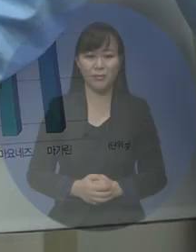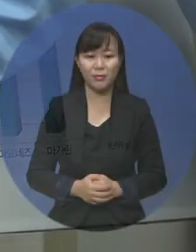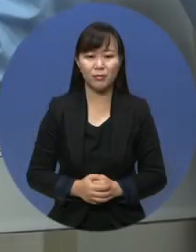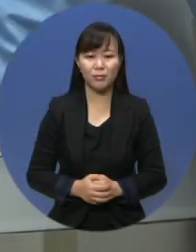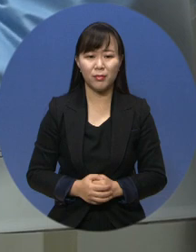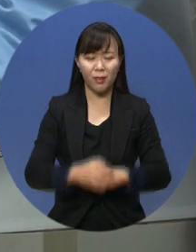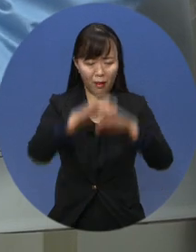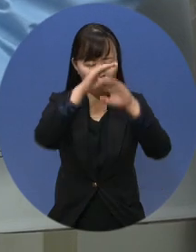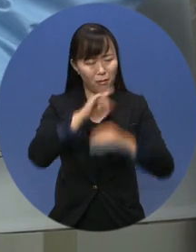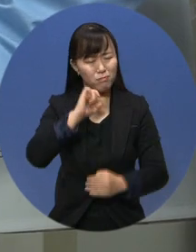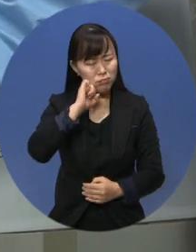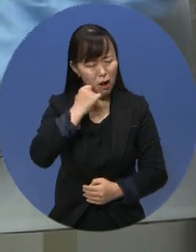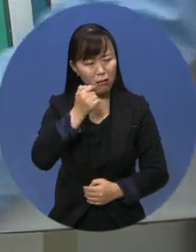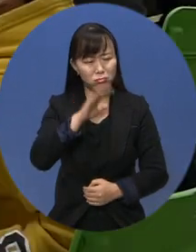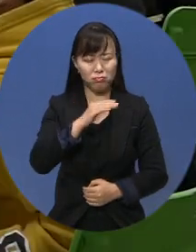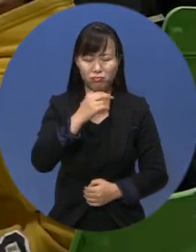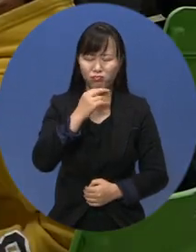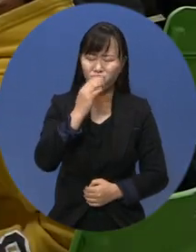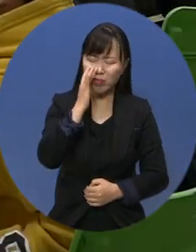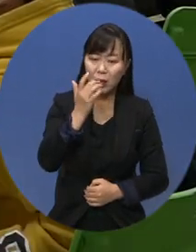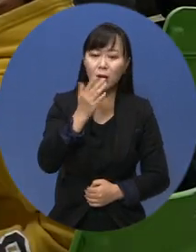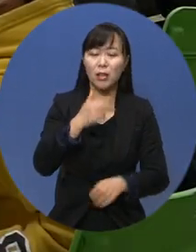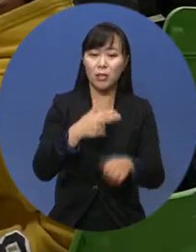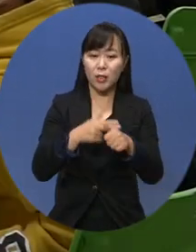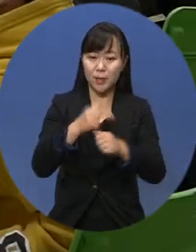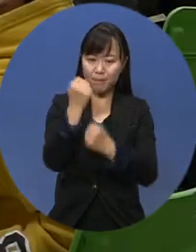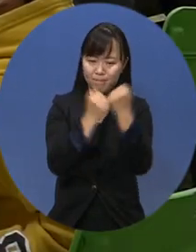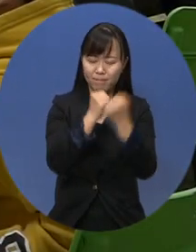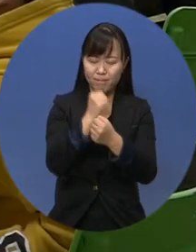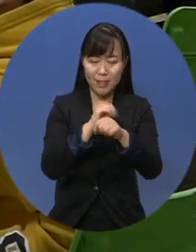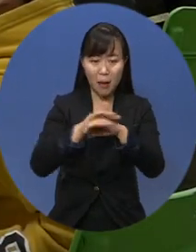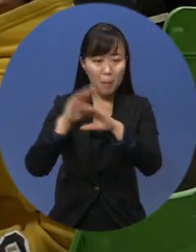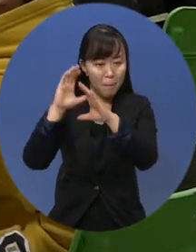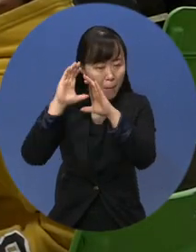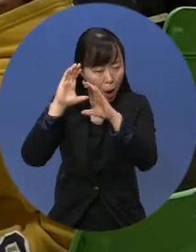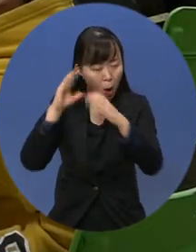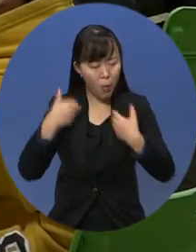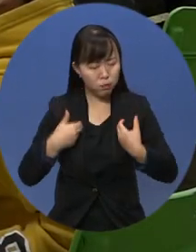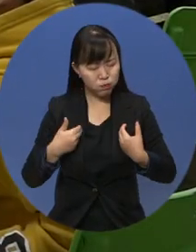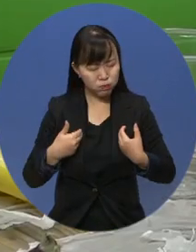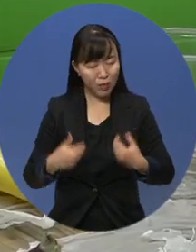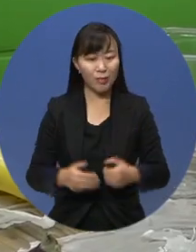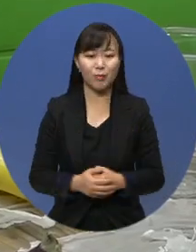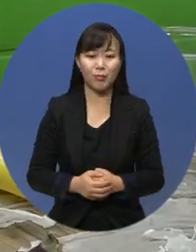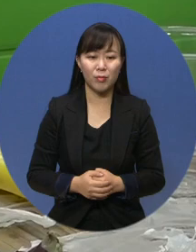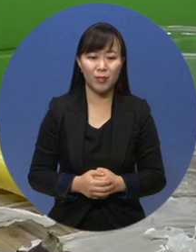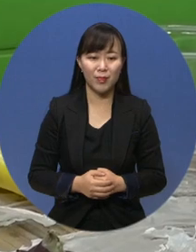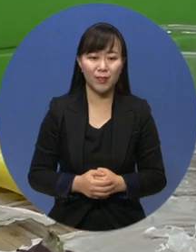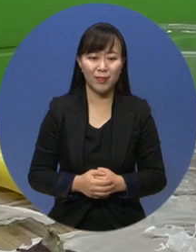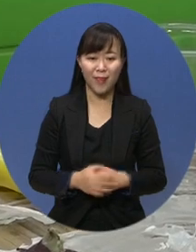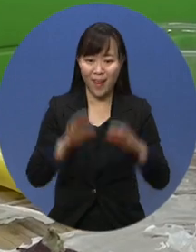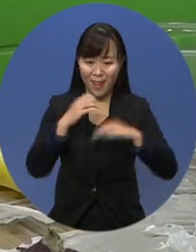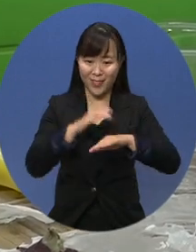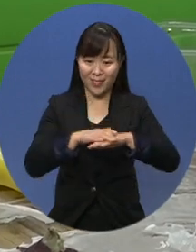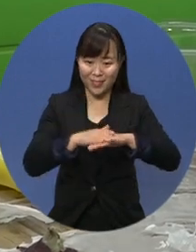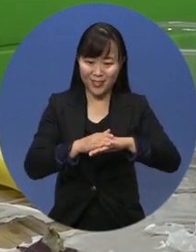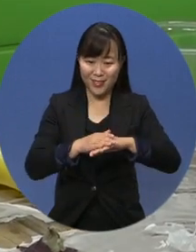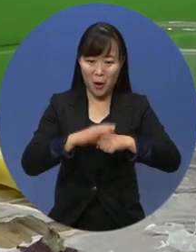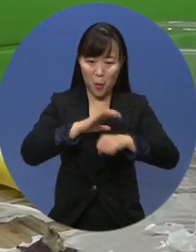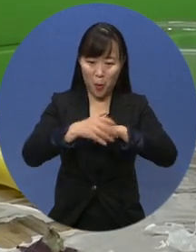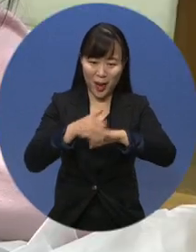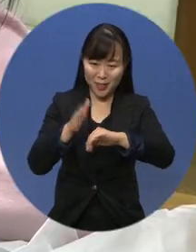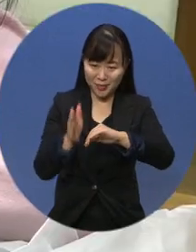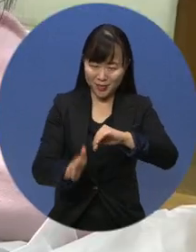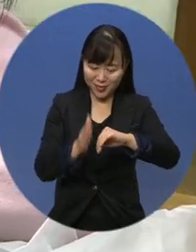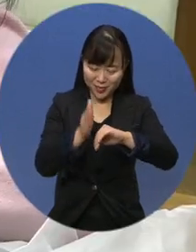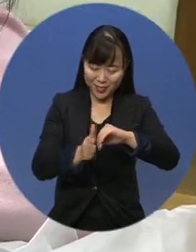어려운 내용이지만 선생님의 말씀에 귀를 기울이며 차분히 경청합니다. 고사리 같은 손으로 과일을